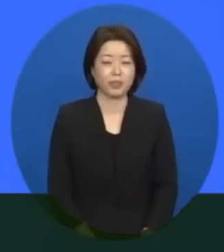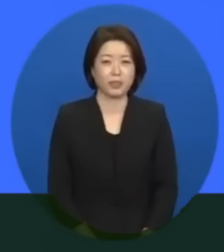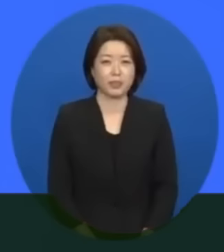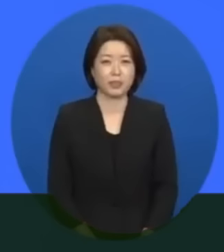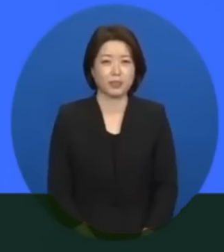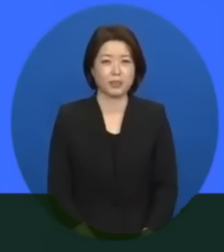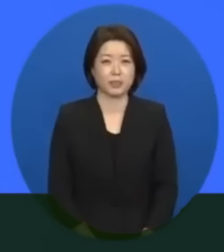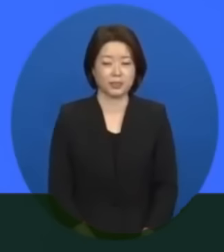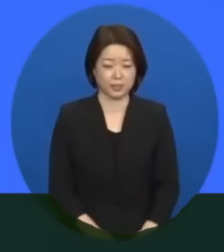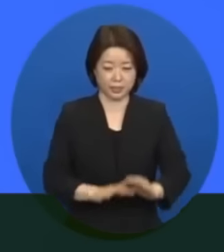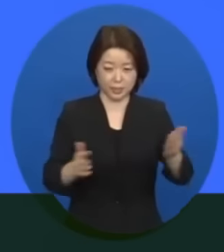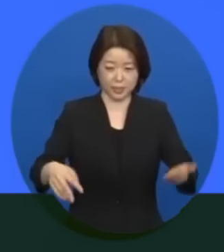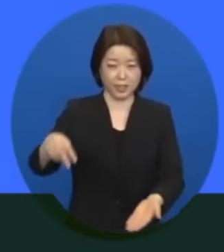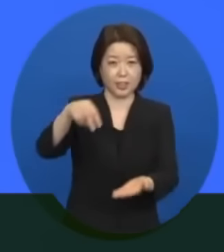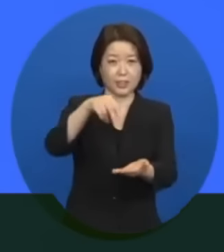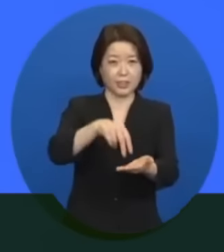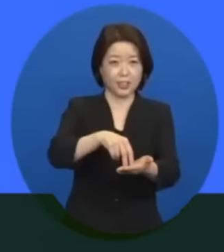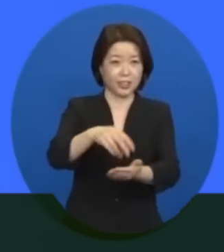강당